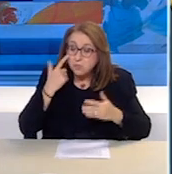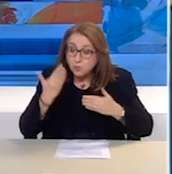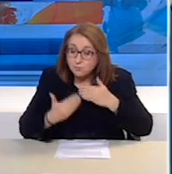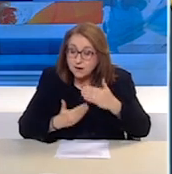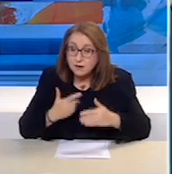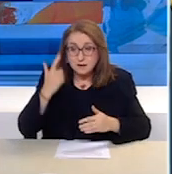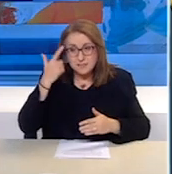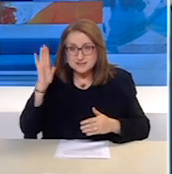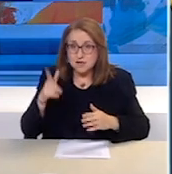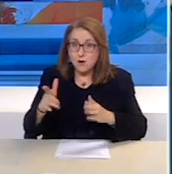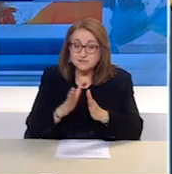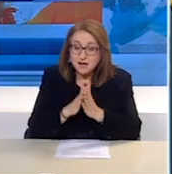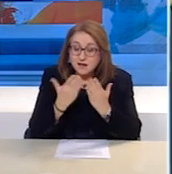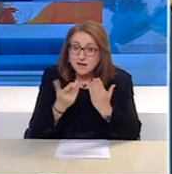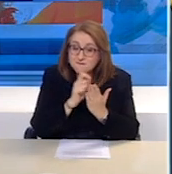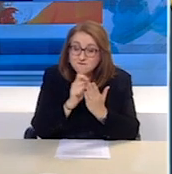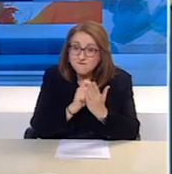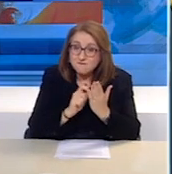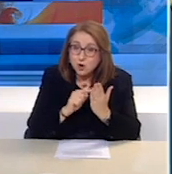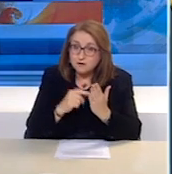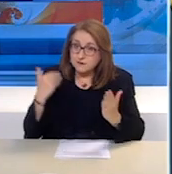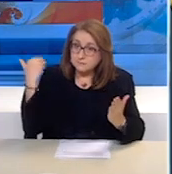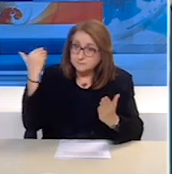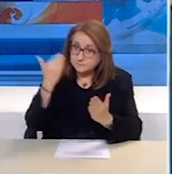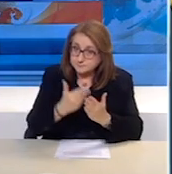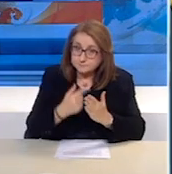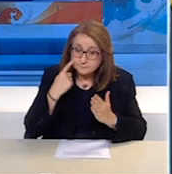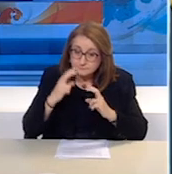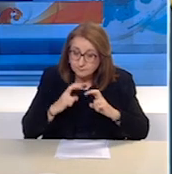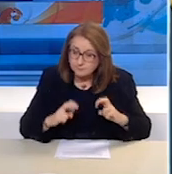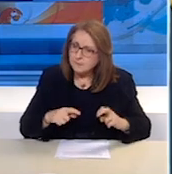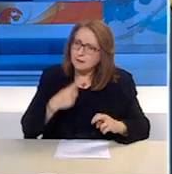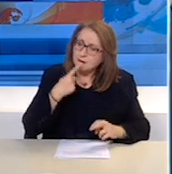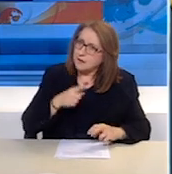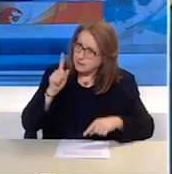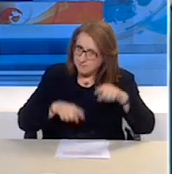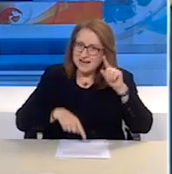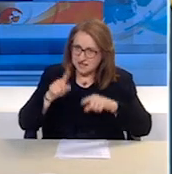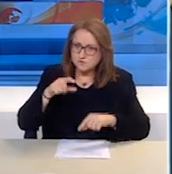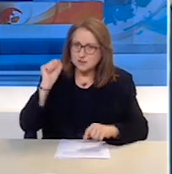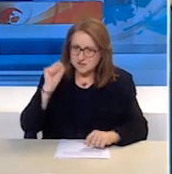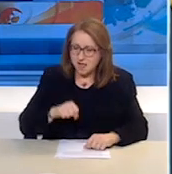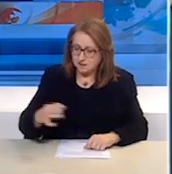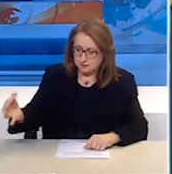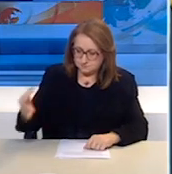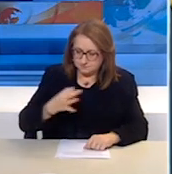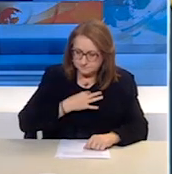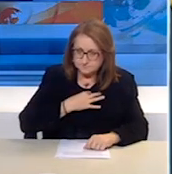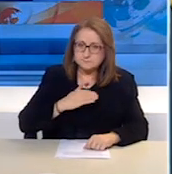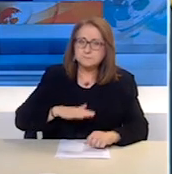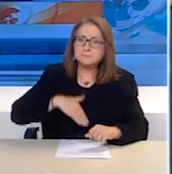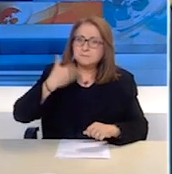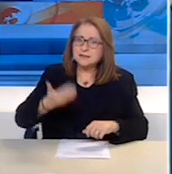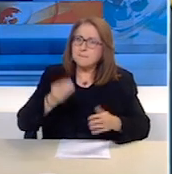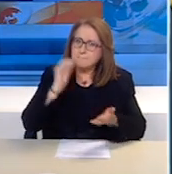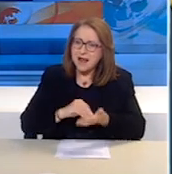οποία έχουν λόγους επιστημονικούς που εξηγούν αυτό το φαινόμενο. Φαίνεται να μην σχετίζεται αυτό το φαινόμενο με μετάδοση του